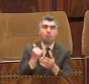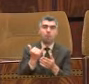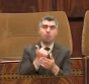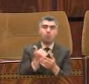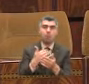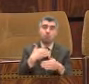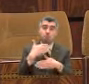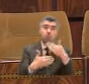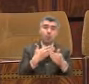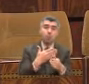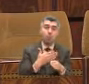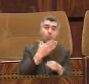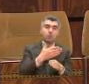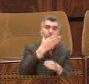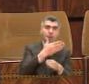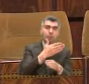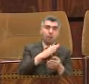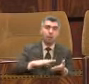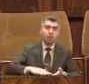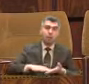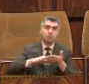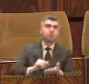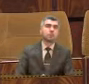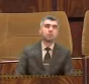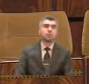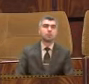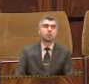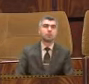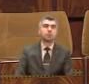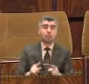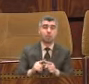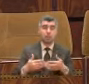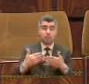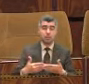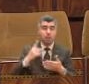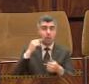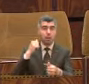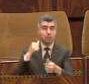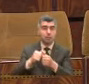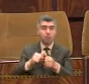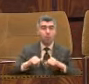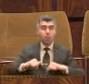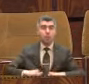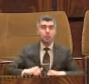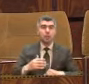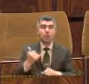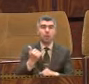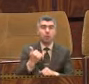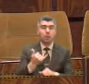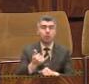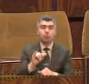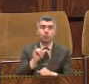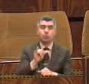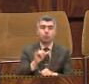الاجيال القادمه على تحقيق احتياجاتها. هذا ما اضطرني اليوم ان اذكركم السيد الوزير المحترم حول المسار